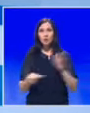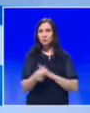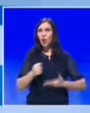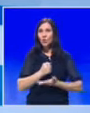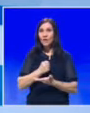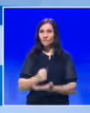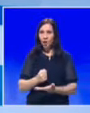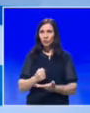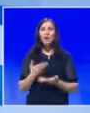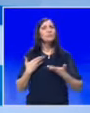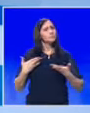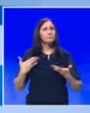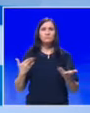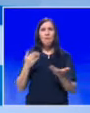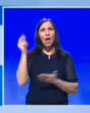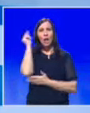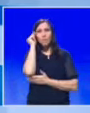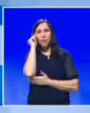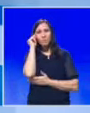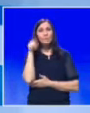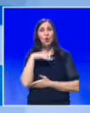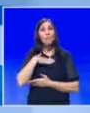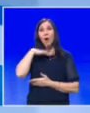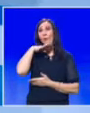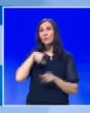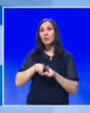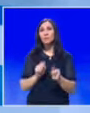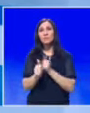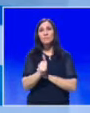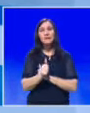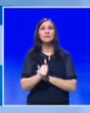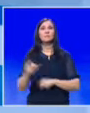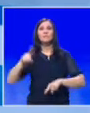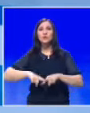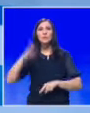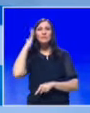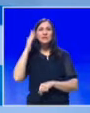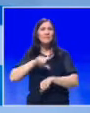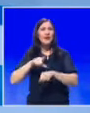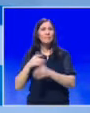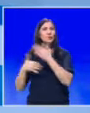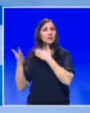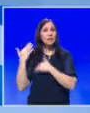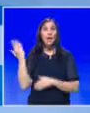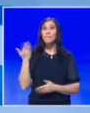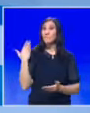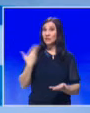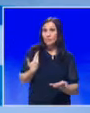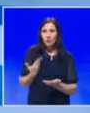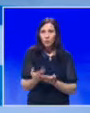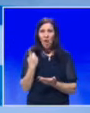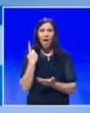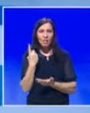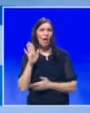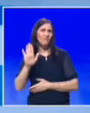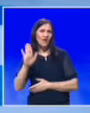Антикорупционния фонд. Ние помним, той има опити като заместник правосъден министър във времето назад, а пък и беше предложен в едно